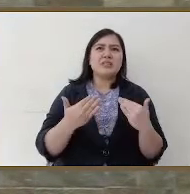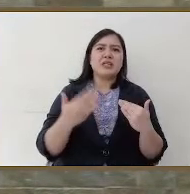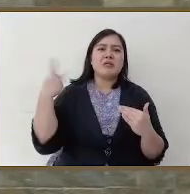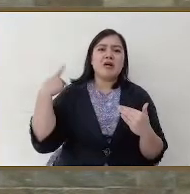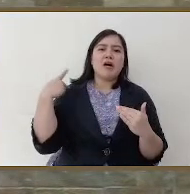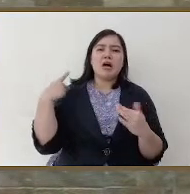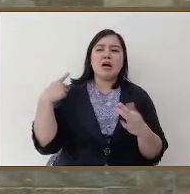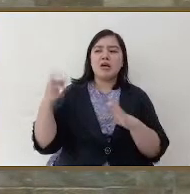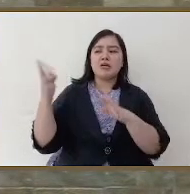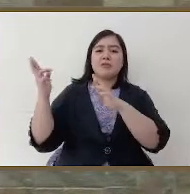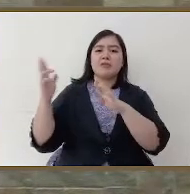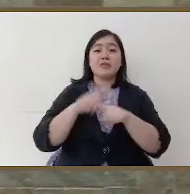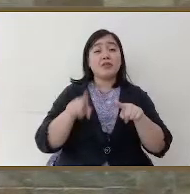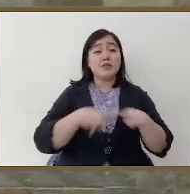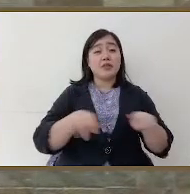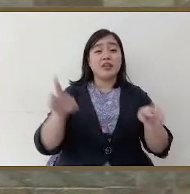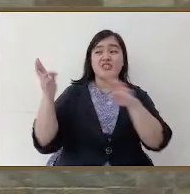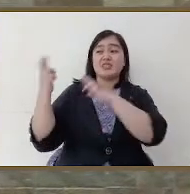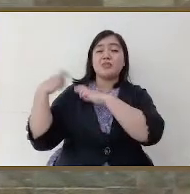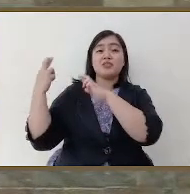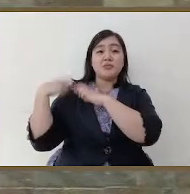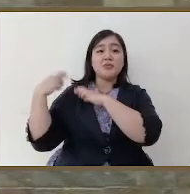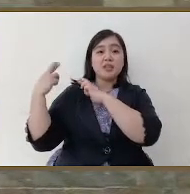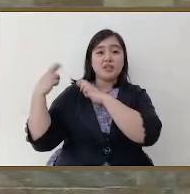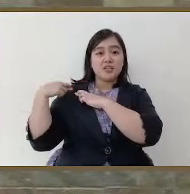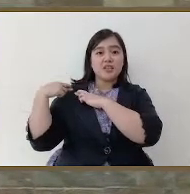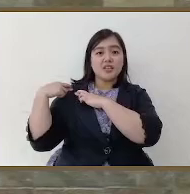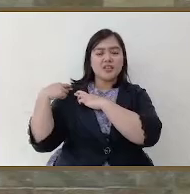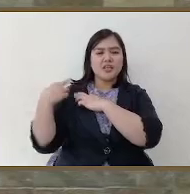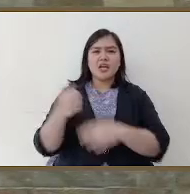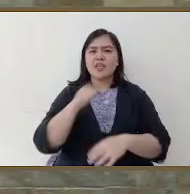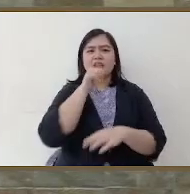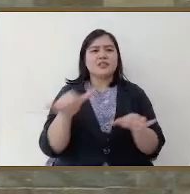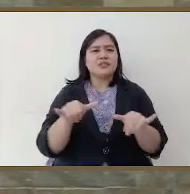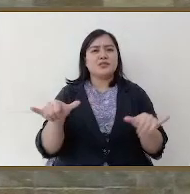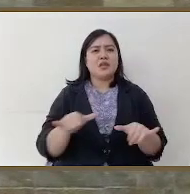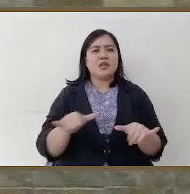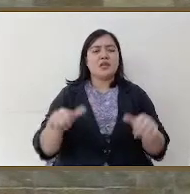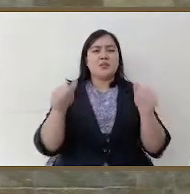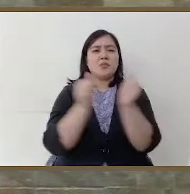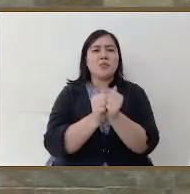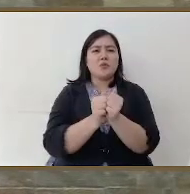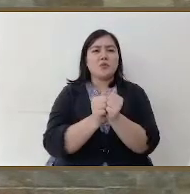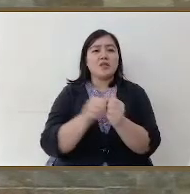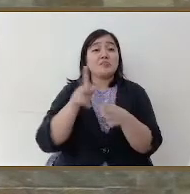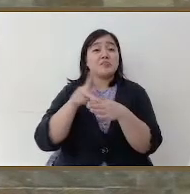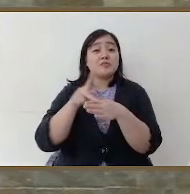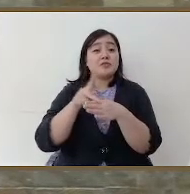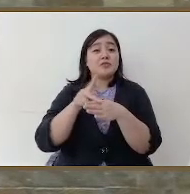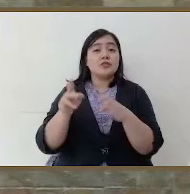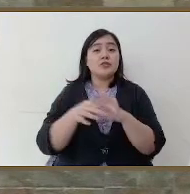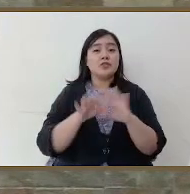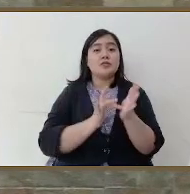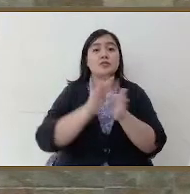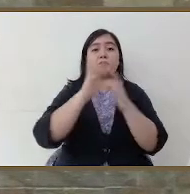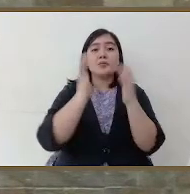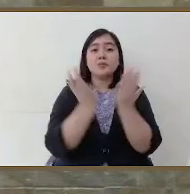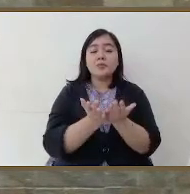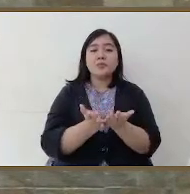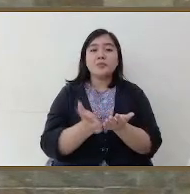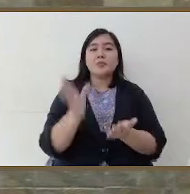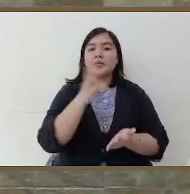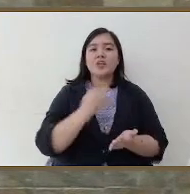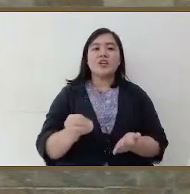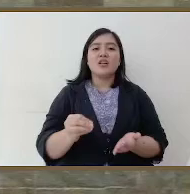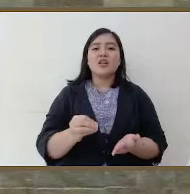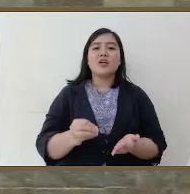structure ng husband and wife. Binago na ho ng lipunan, mga kapatid, at unti-unting nawawala na ho yung structure